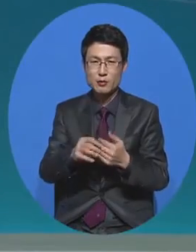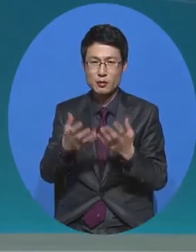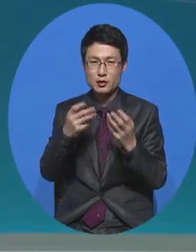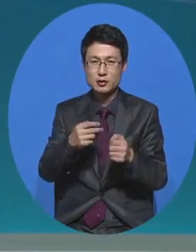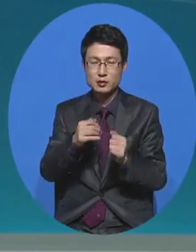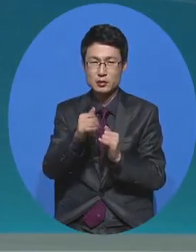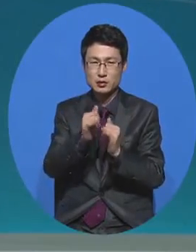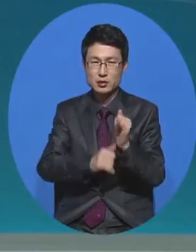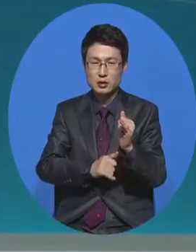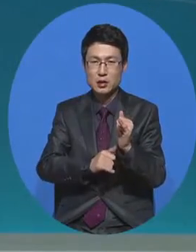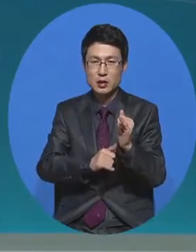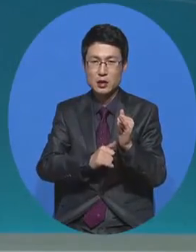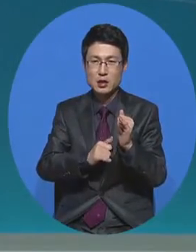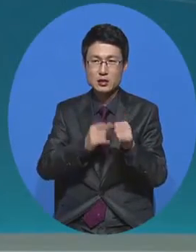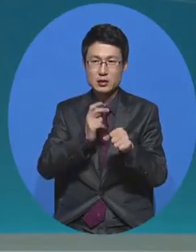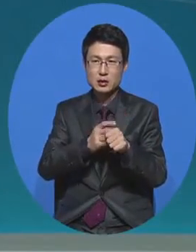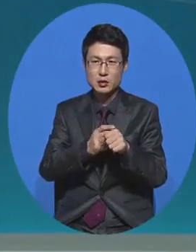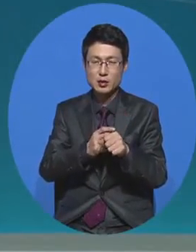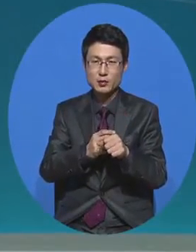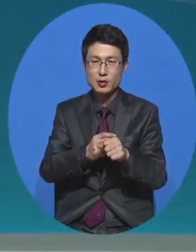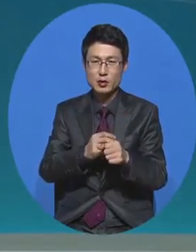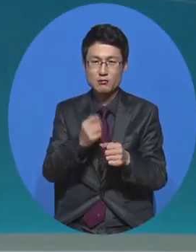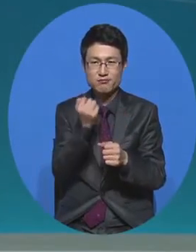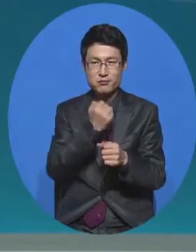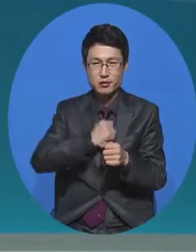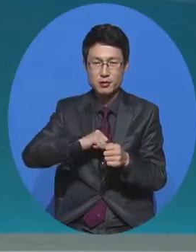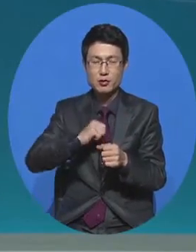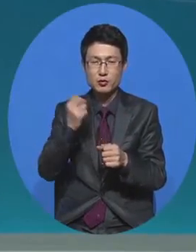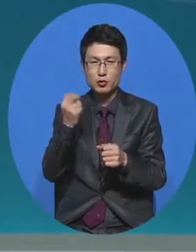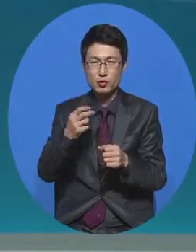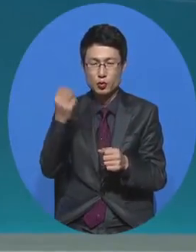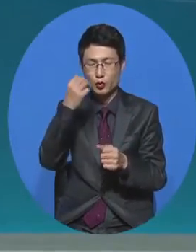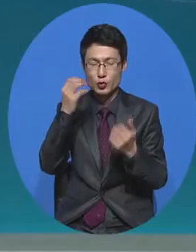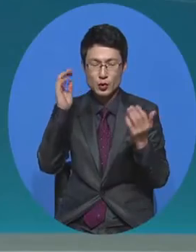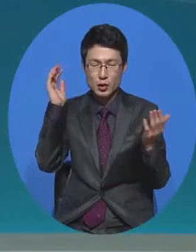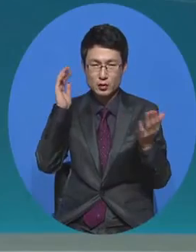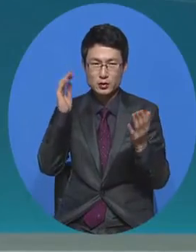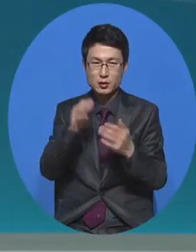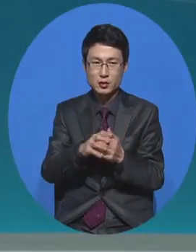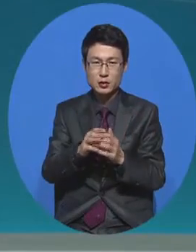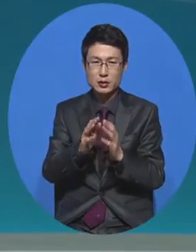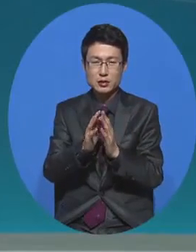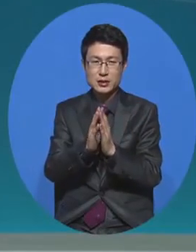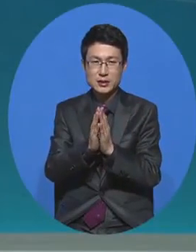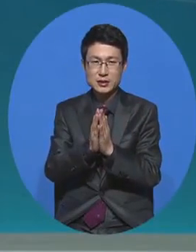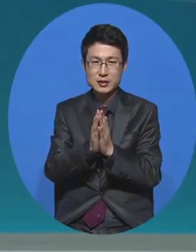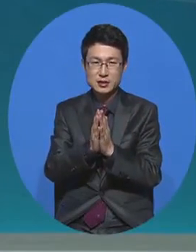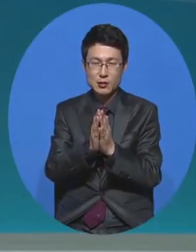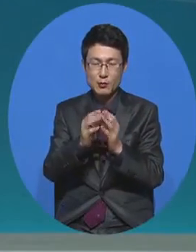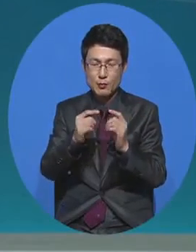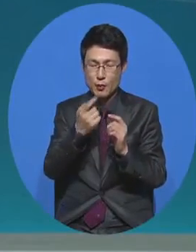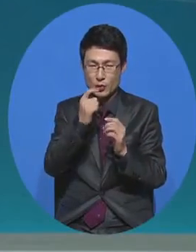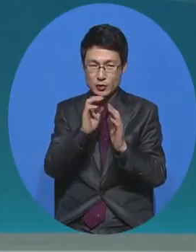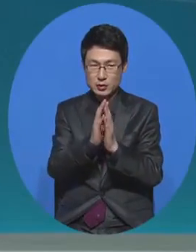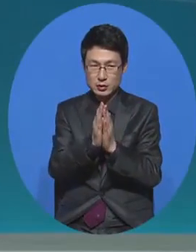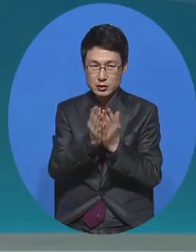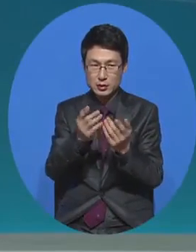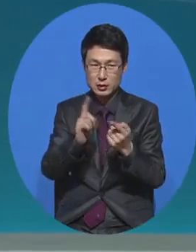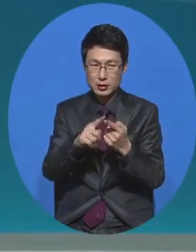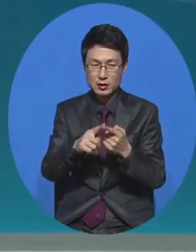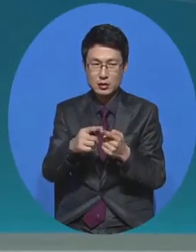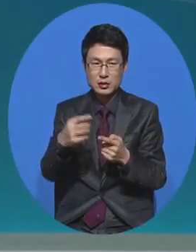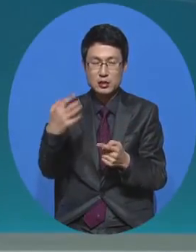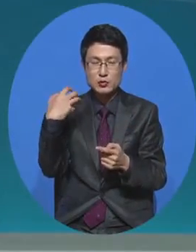교사들이 불복종 설명과 더불어 특히 고등학교 학생들의 교과서는 의무교육이 아니기 때문에